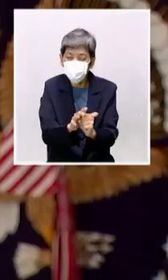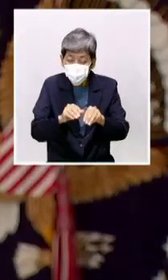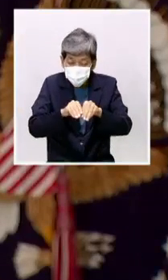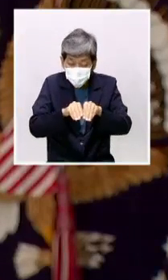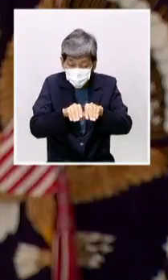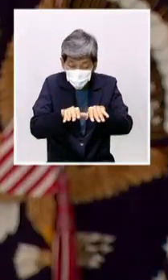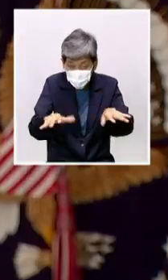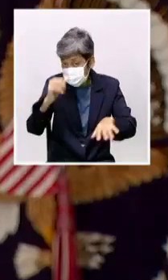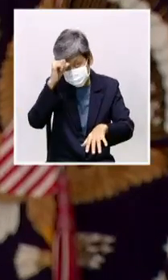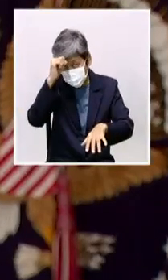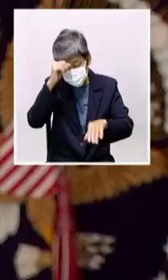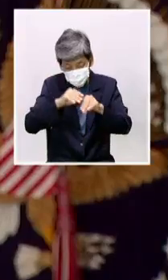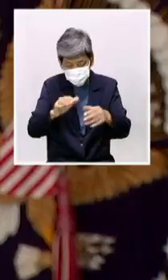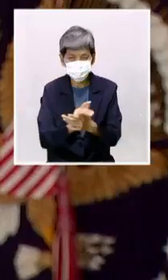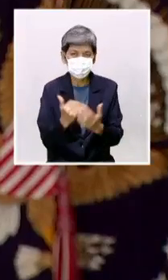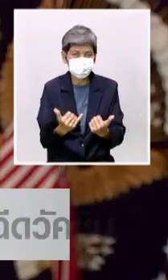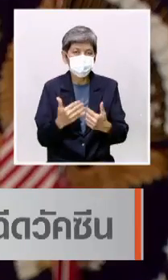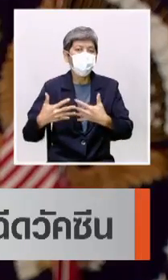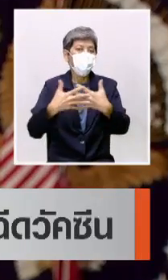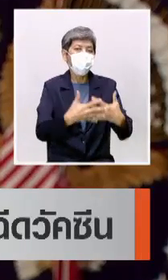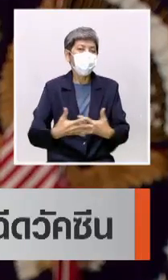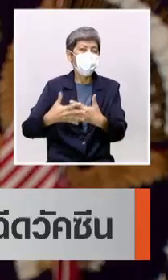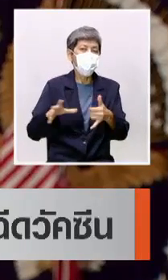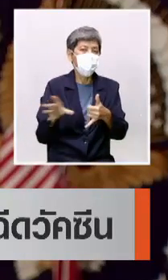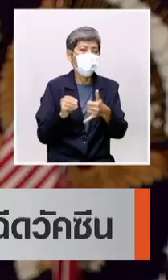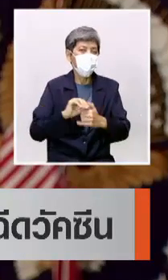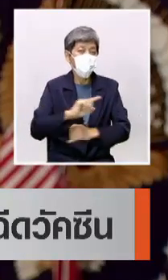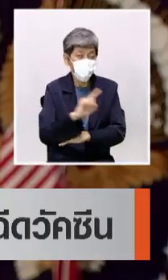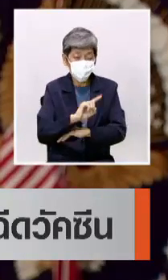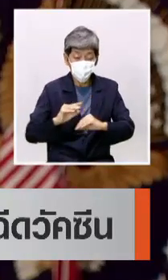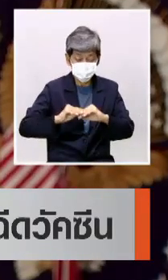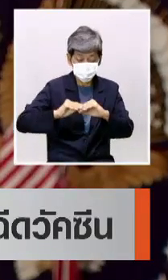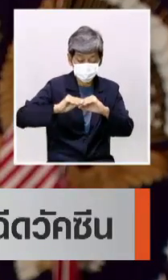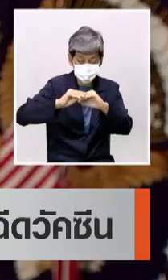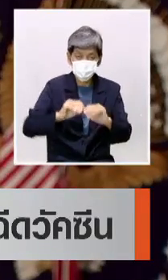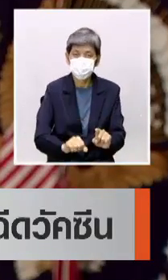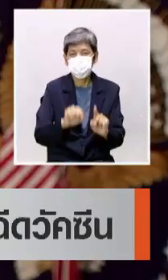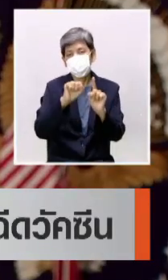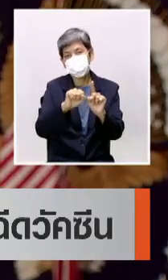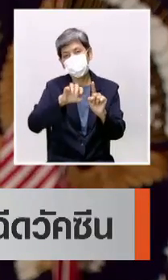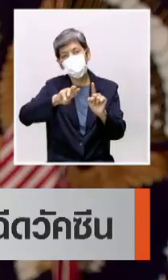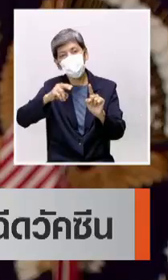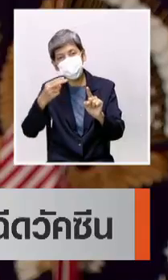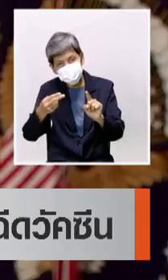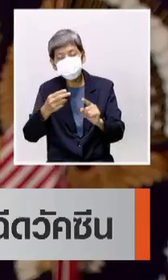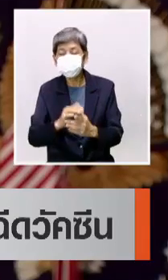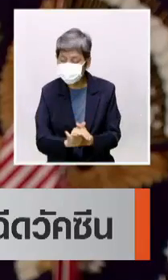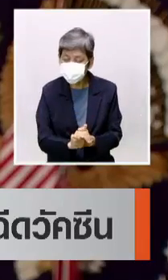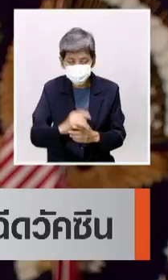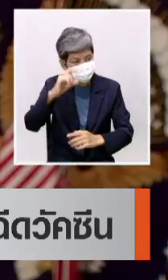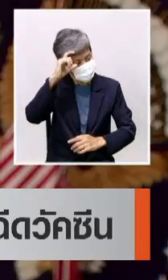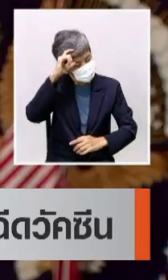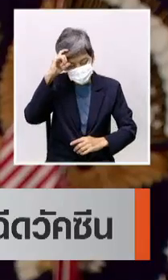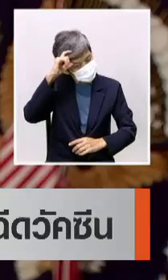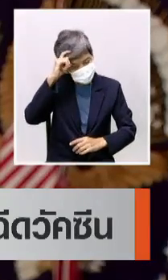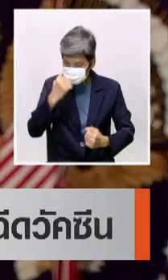าดของสายพันธุ์เดลต้าก็ทำให้สหรัฐมียอดผู้ติดเชื้อรายวันสูงถึง 160,000 คนเลยทีเดียวค่ะทำให้โจไบเดนต้อง